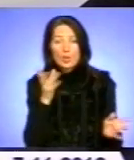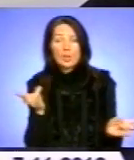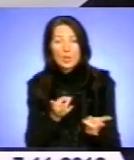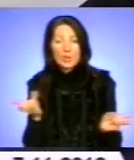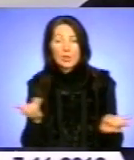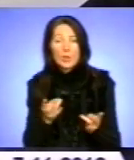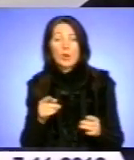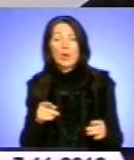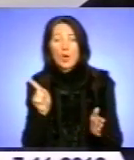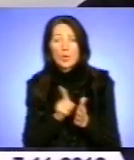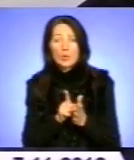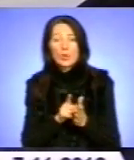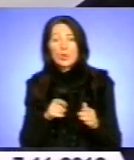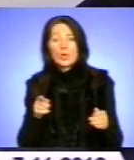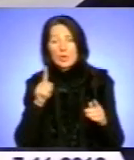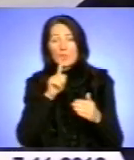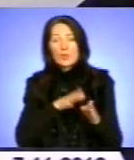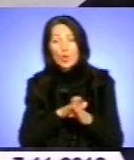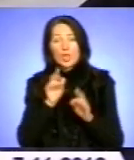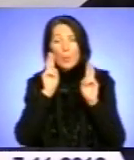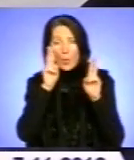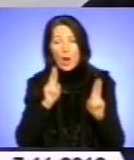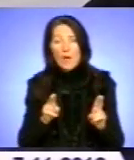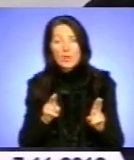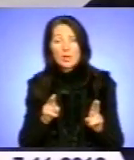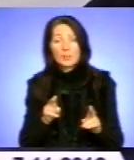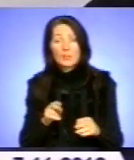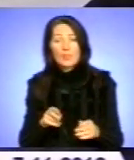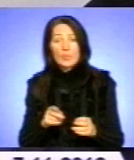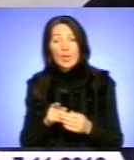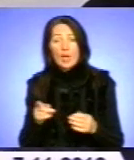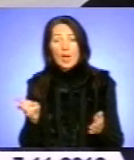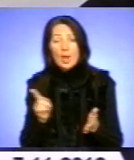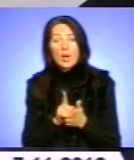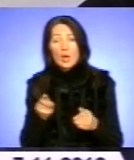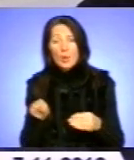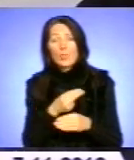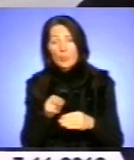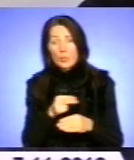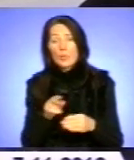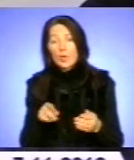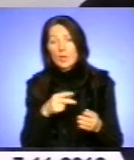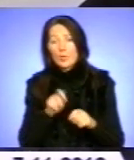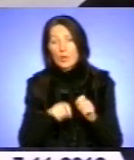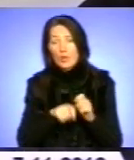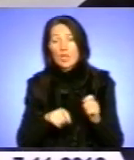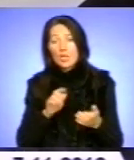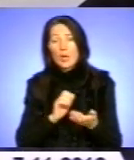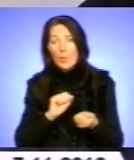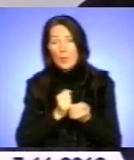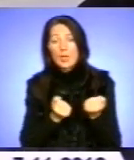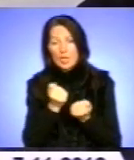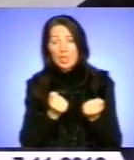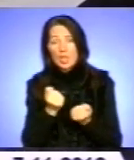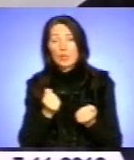певних вимог правил дорожнього руху. А саме, в першу чергу, подбати про справність транспортного засобу, іншими словами, забезпечити надійну резину зимову